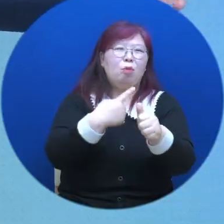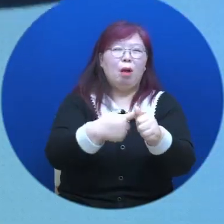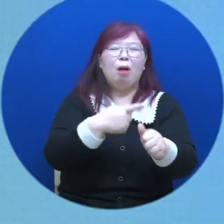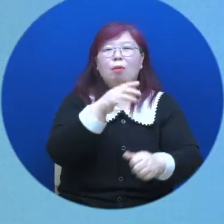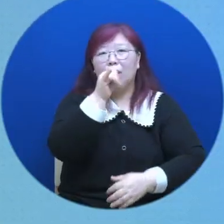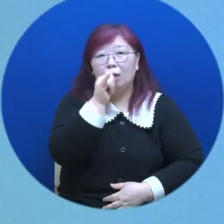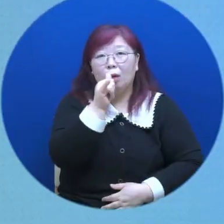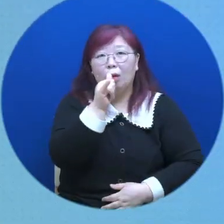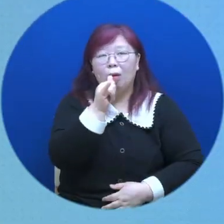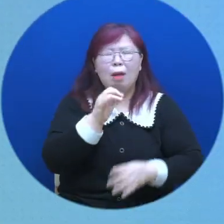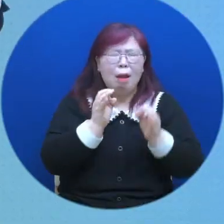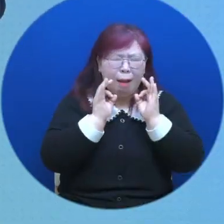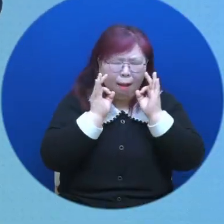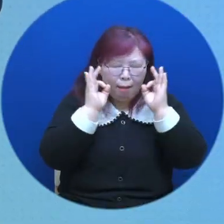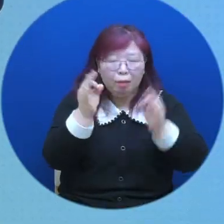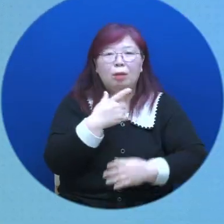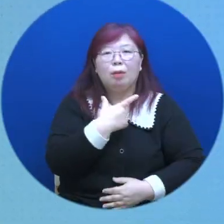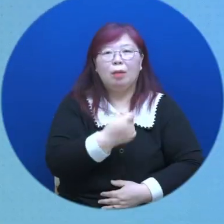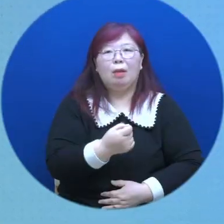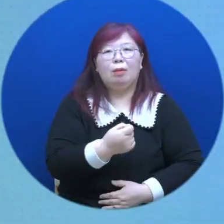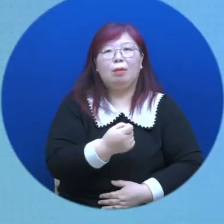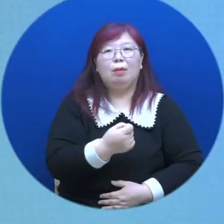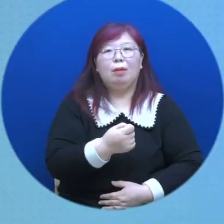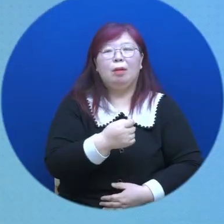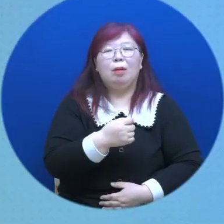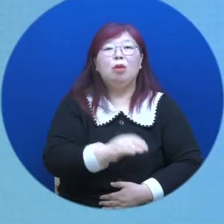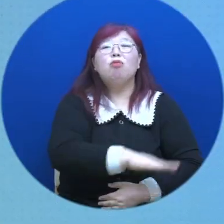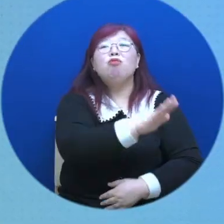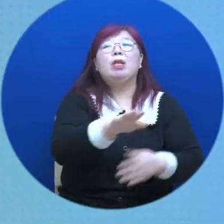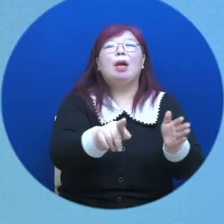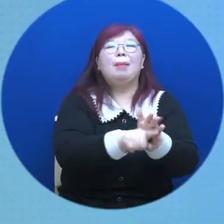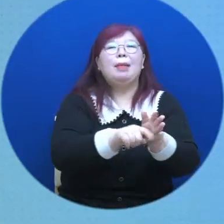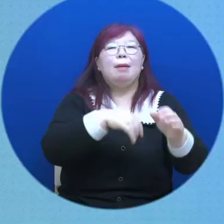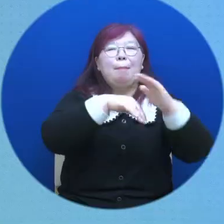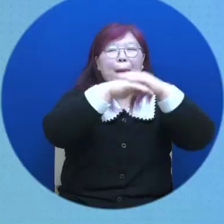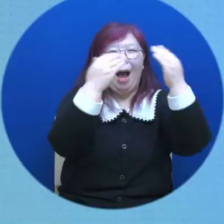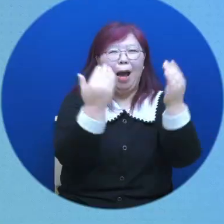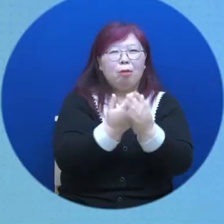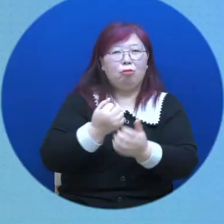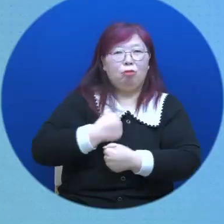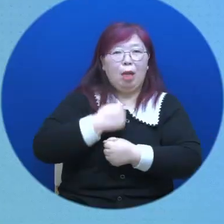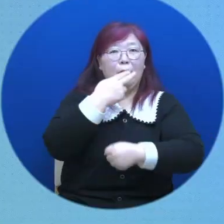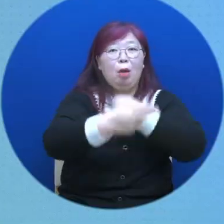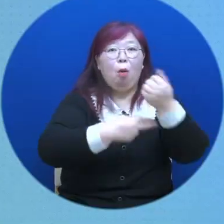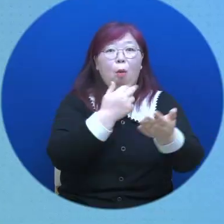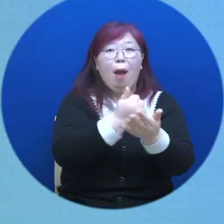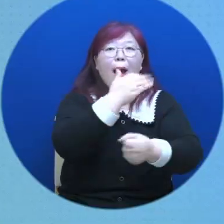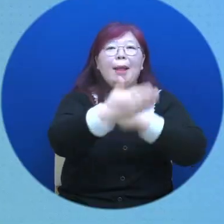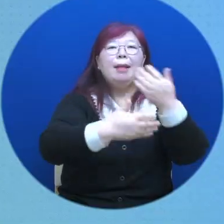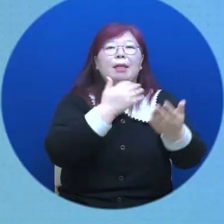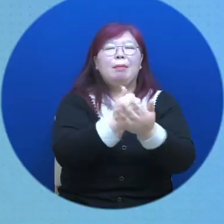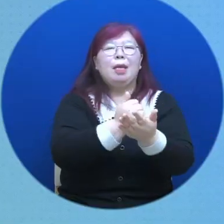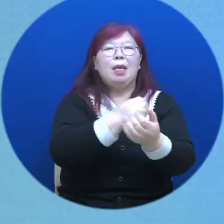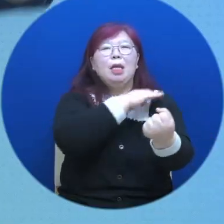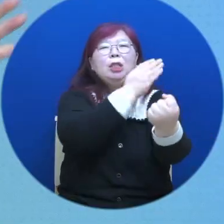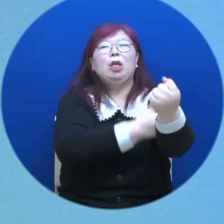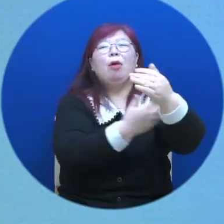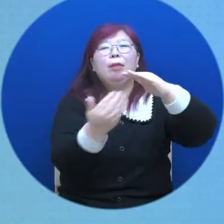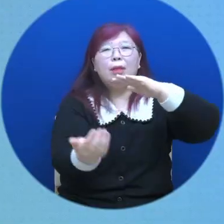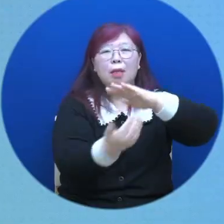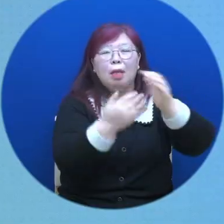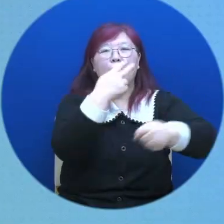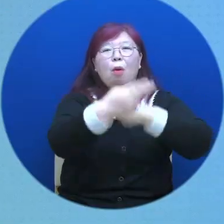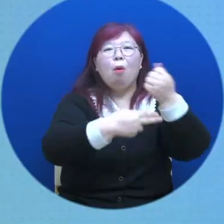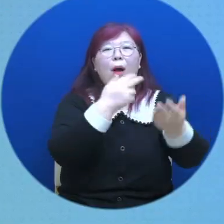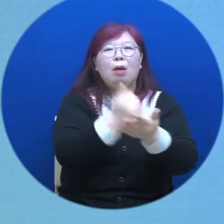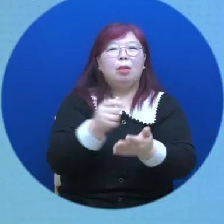있습니다. 간절히 소원합니다. 우리가 믿는 만군의 여호와 하나님이 전능한 분인 것을 저들로 알게